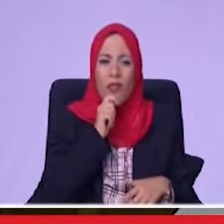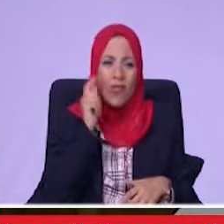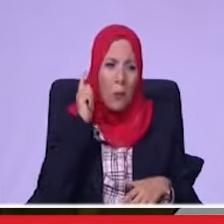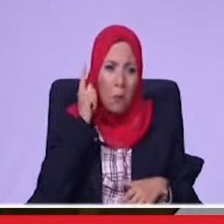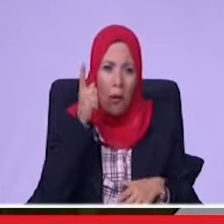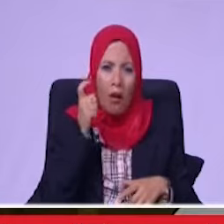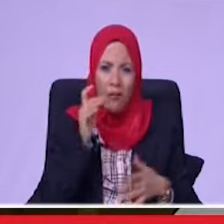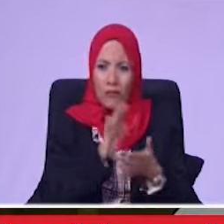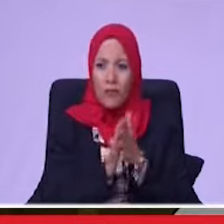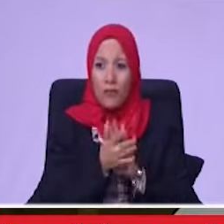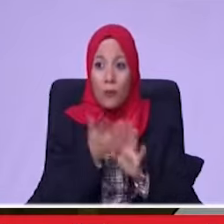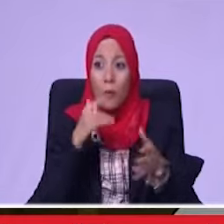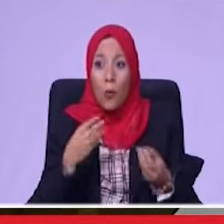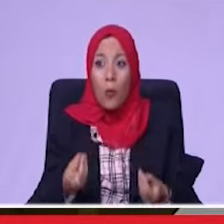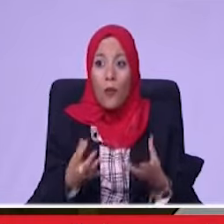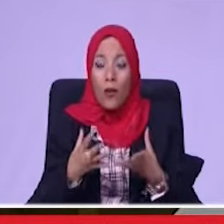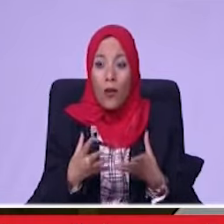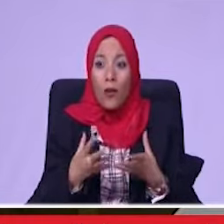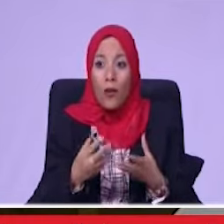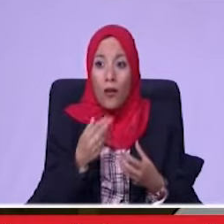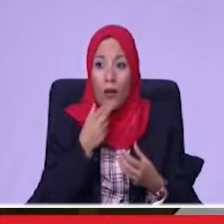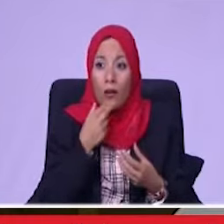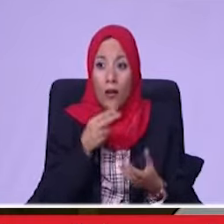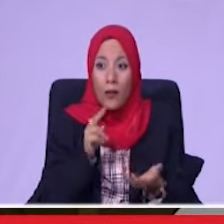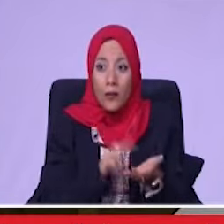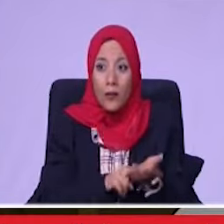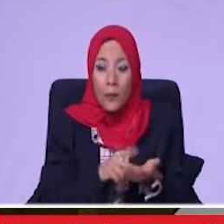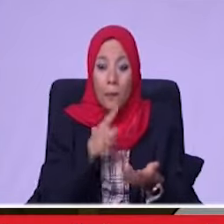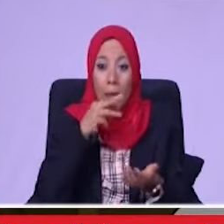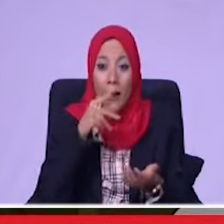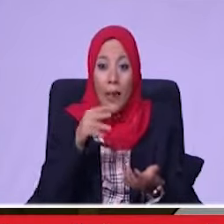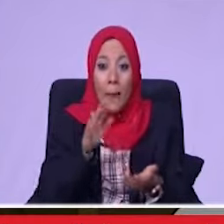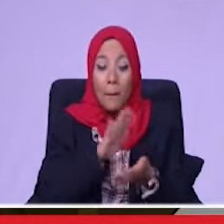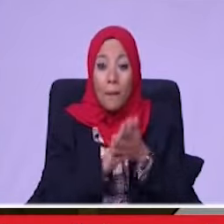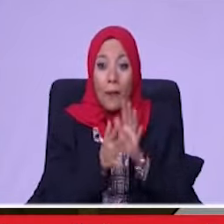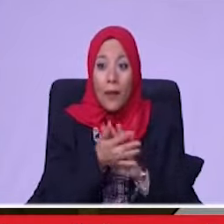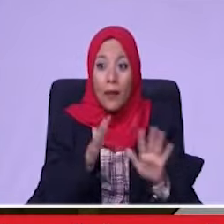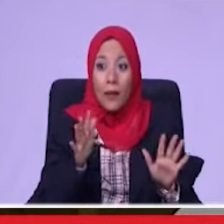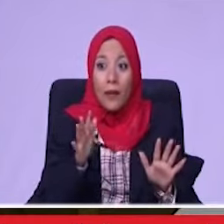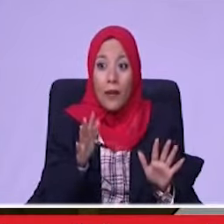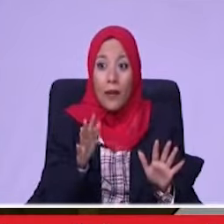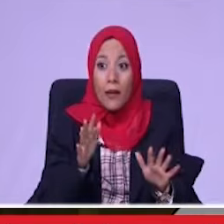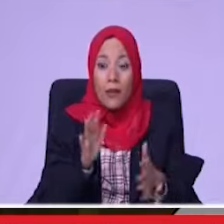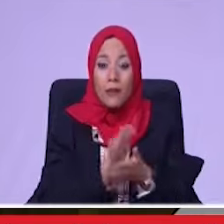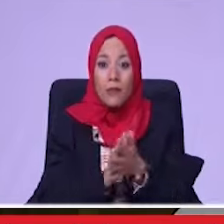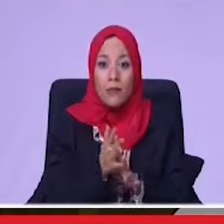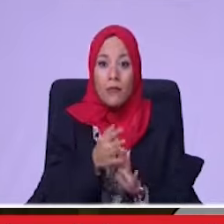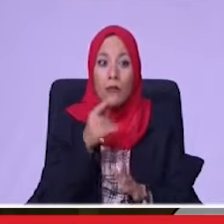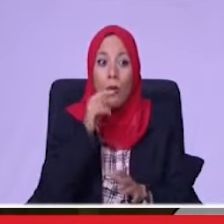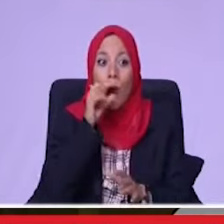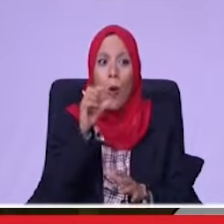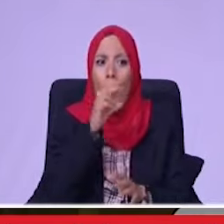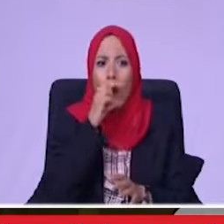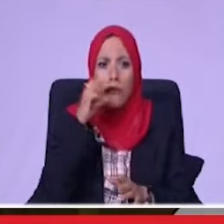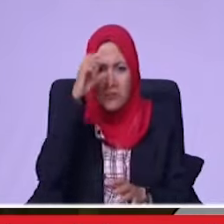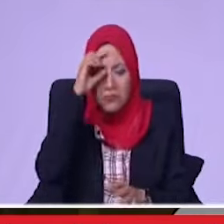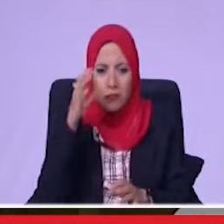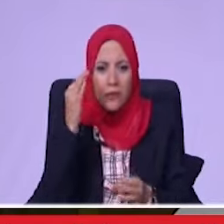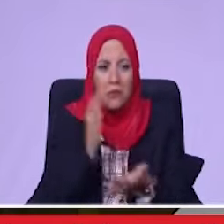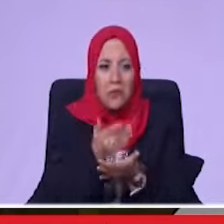أما المفاجأة فهي أنه بيتكلم فقط وينطق بآيات القرآن الكريم اللي